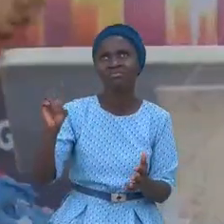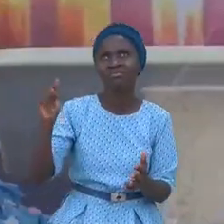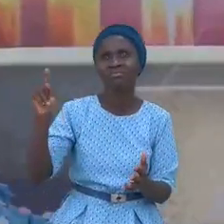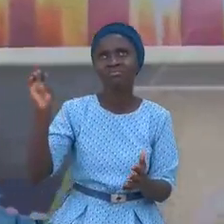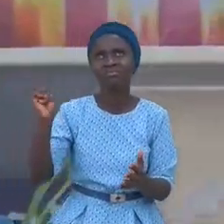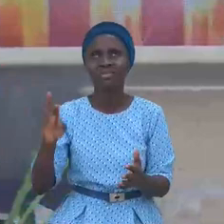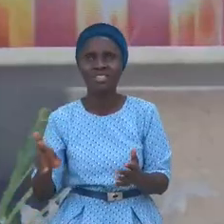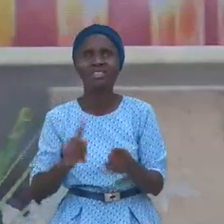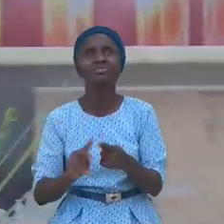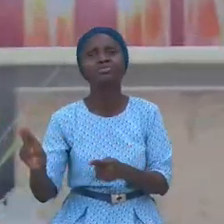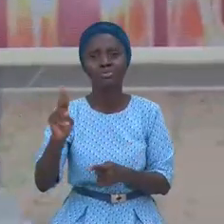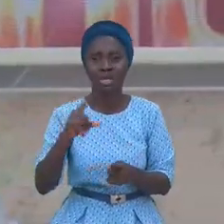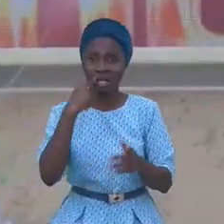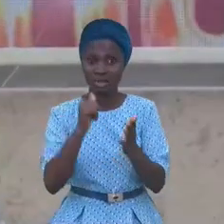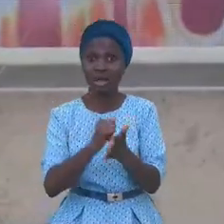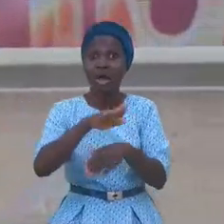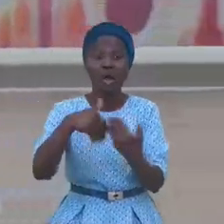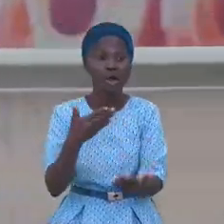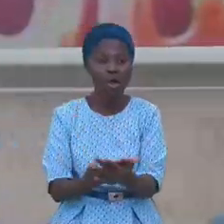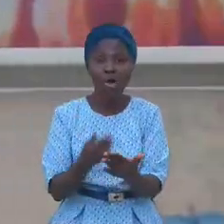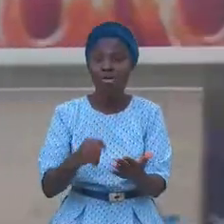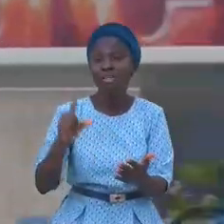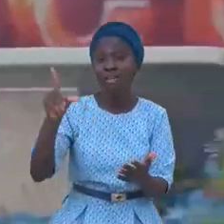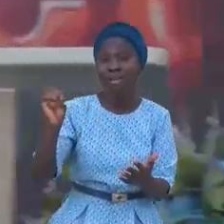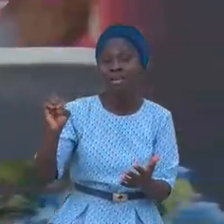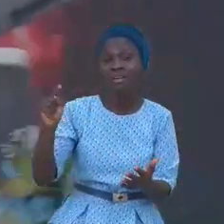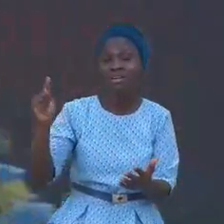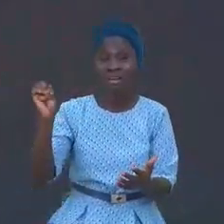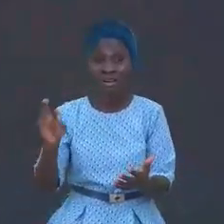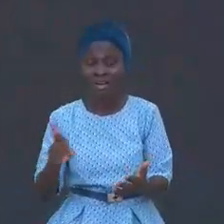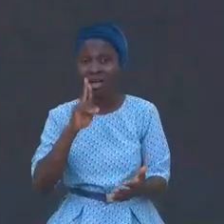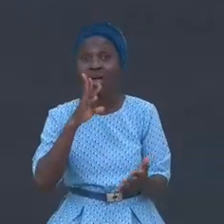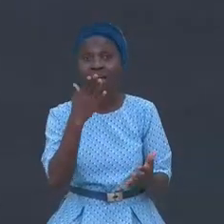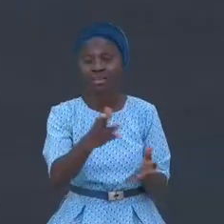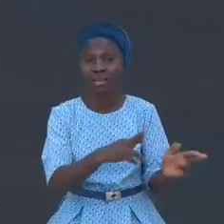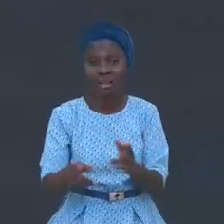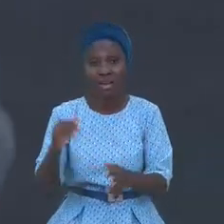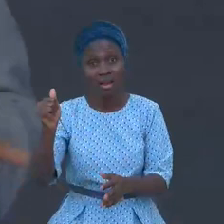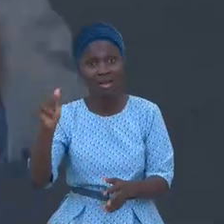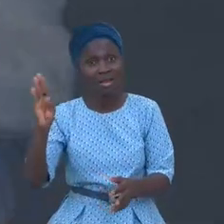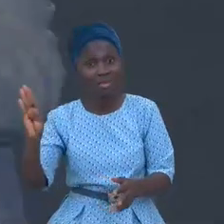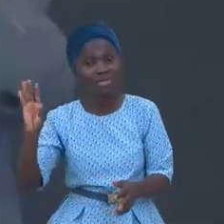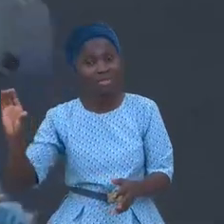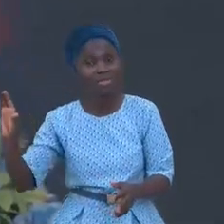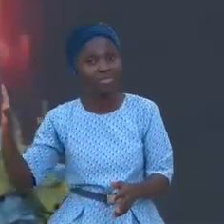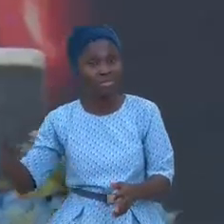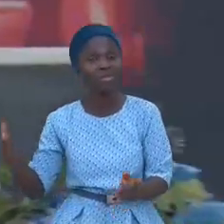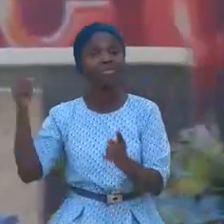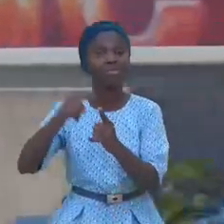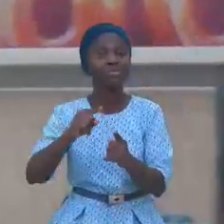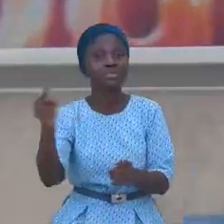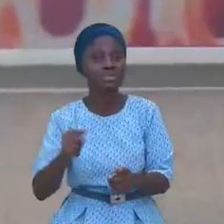dit, toutes les lettres t'ont été données. Il n'y a pas d'autres lettres. A, B, C, D, jusqu'à Z. Ça, c'est